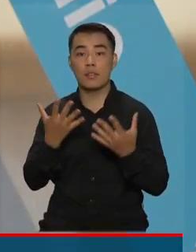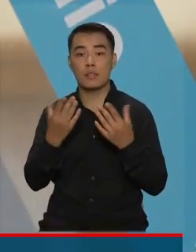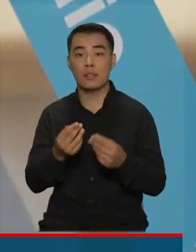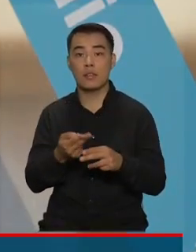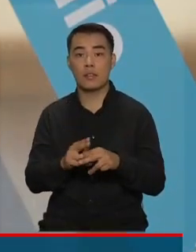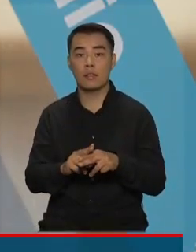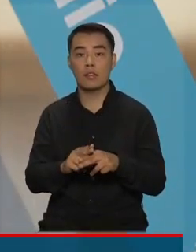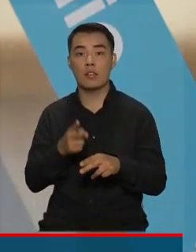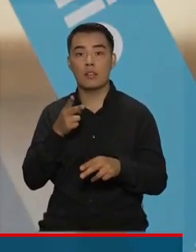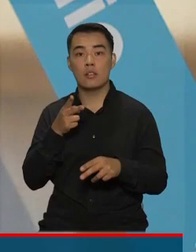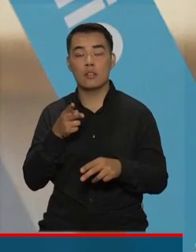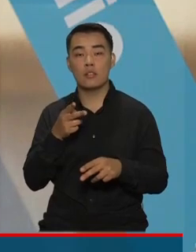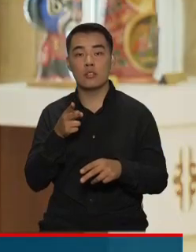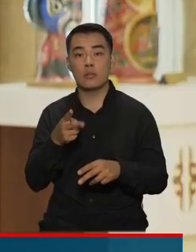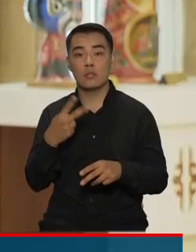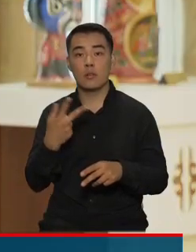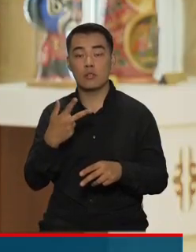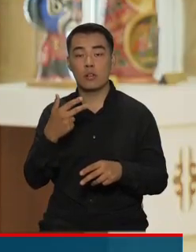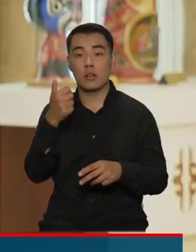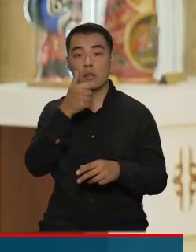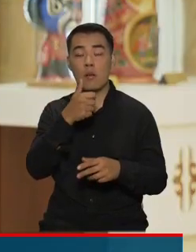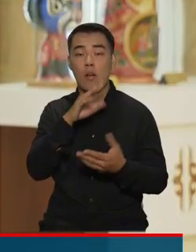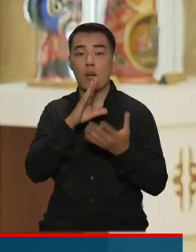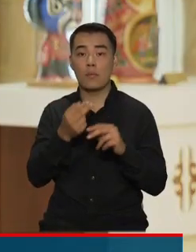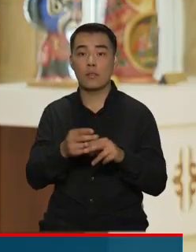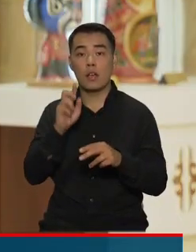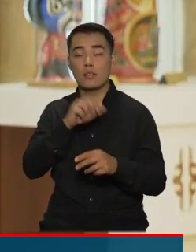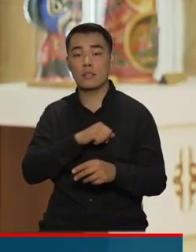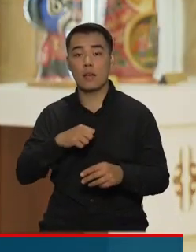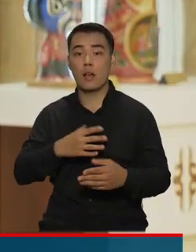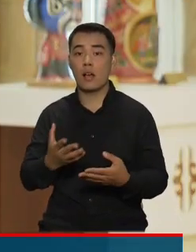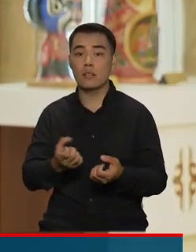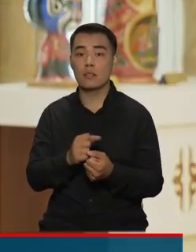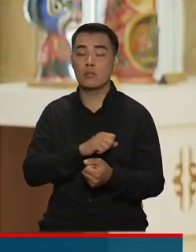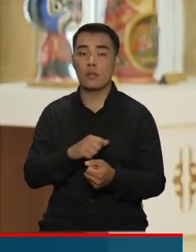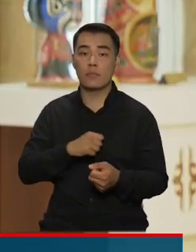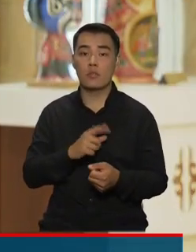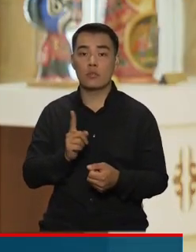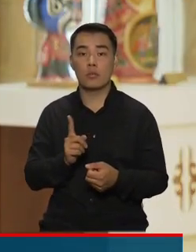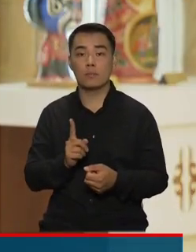шүкір 2003-тен бері мемлекет осы мәселені қолға алып, біз бүгін міне